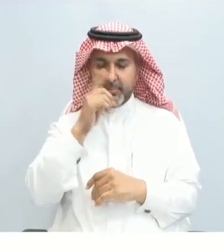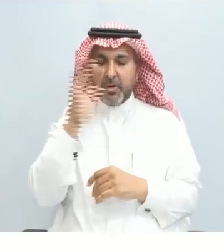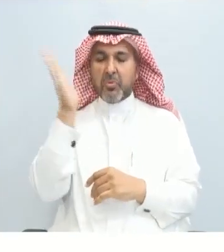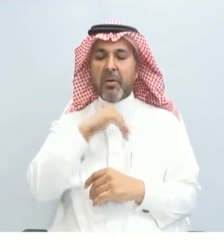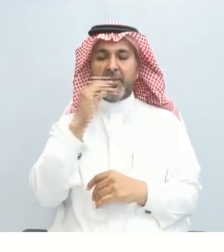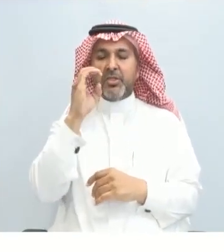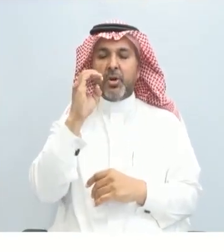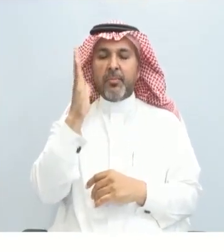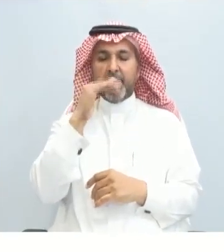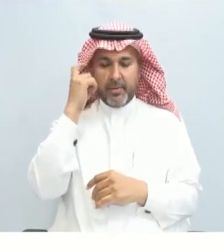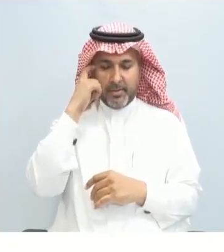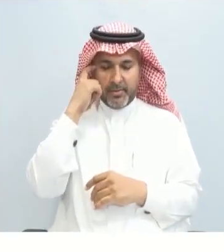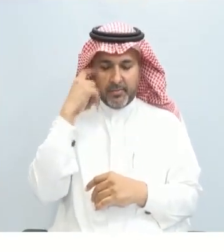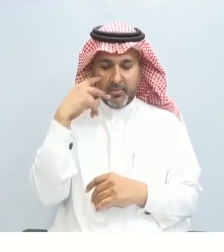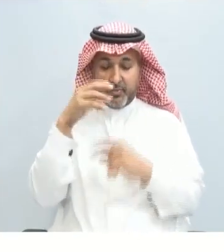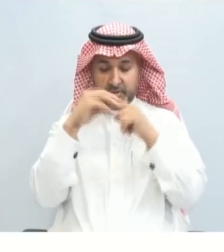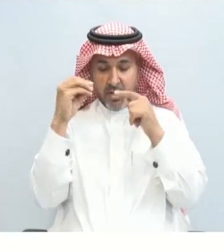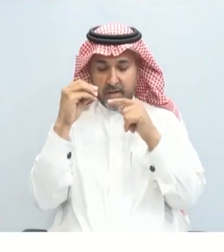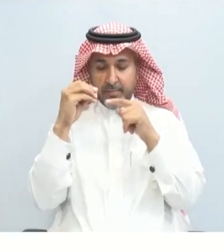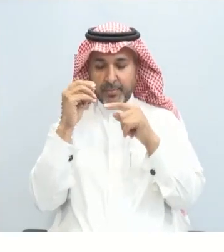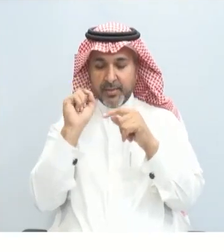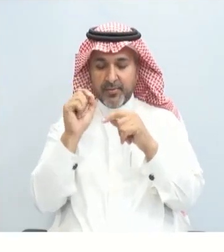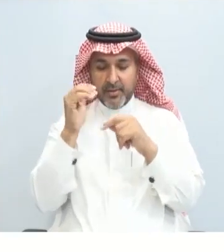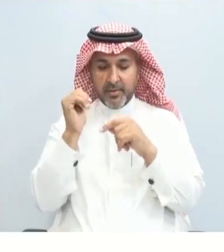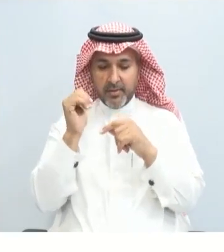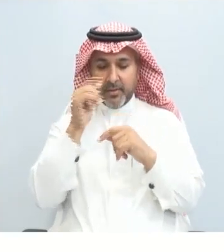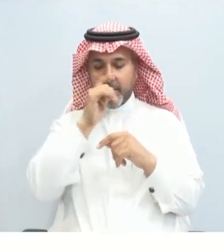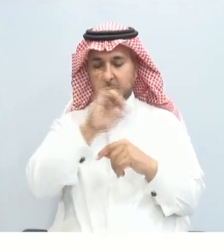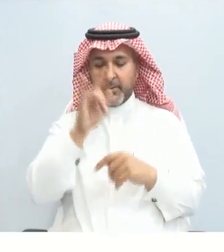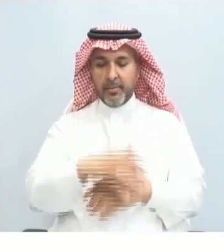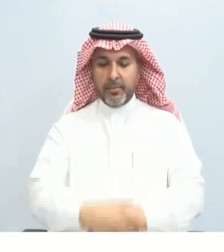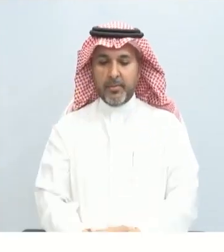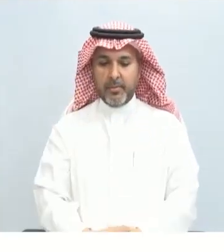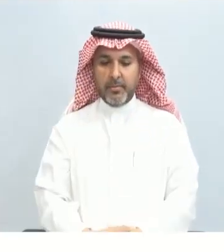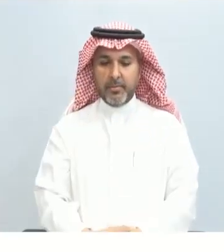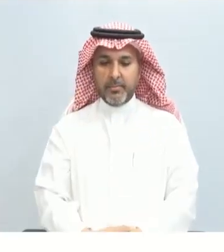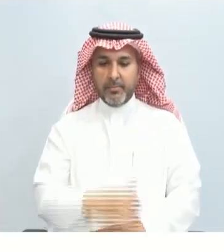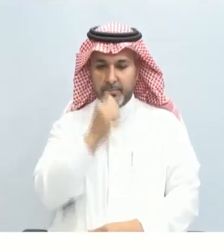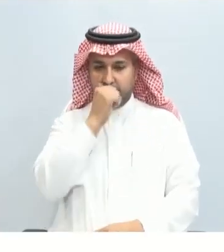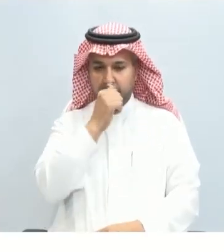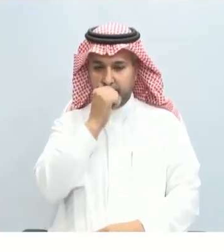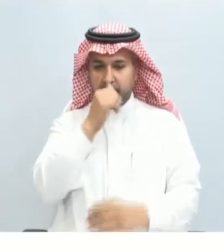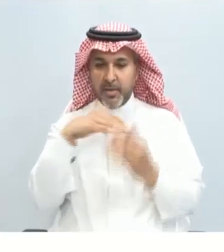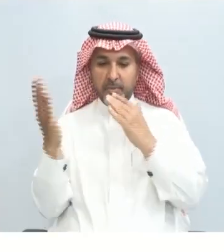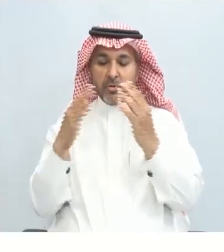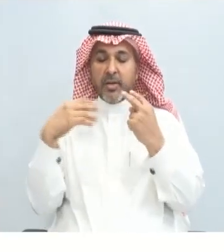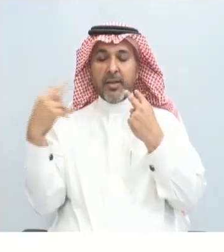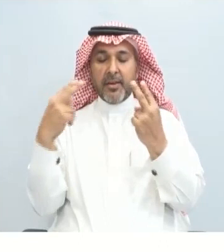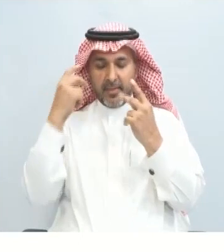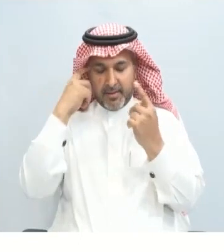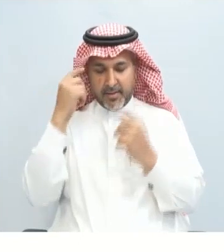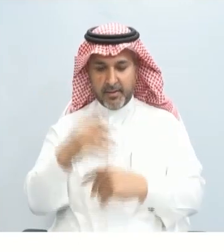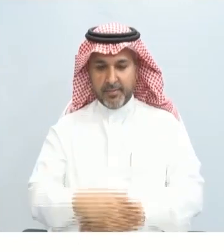حل طيب كيف اتصرف مثل هذا السؤال احنا مباشره راح نرفع الطرفين للاساس اثنين فالاثنين تروح مع اللوغاريتم